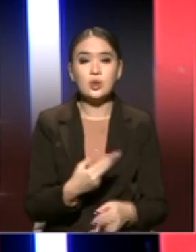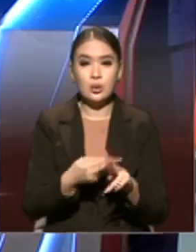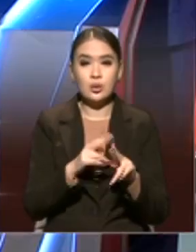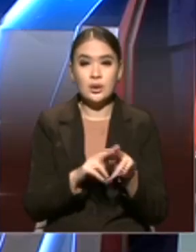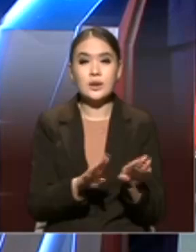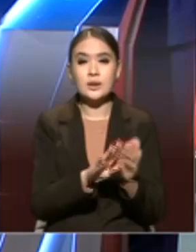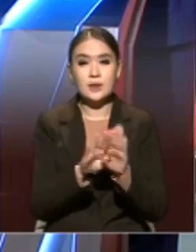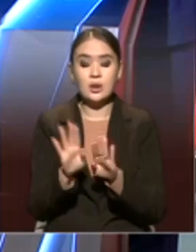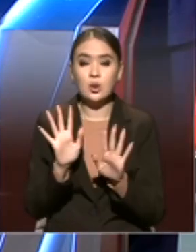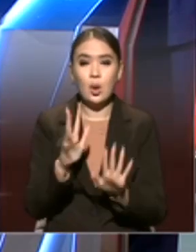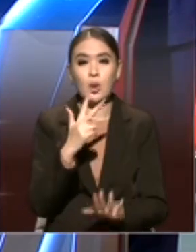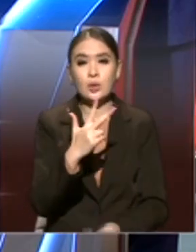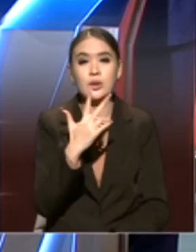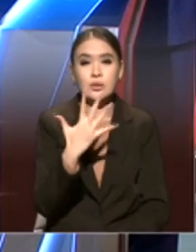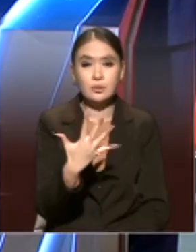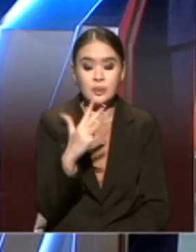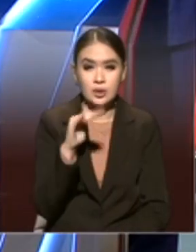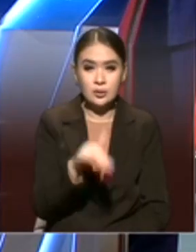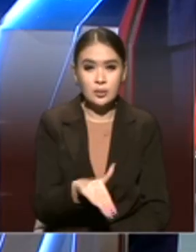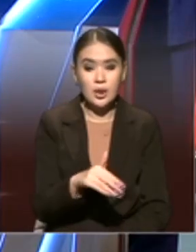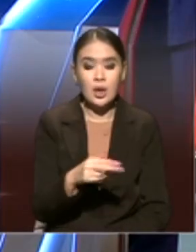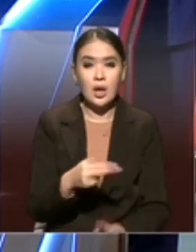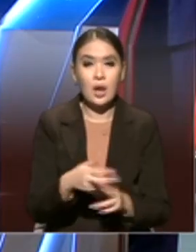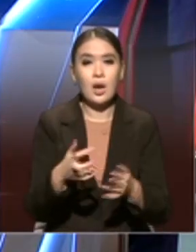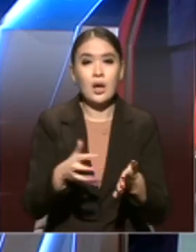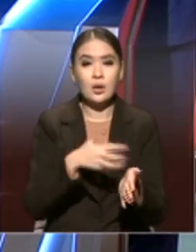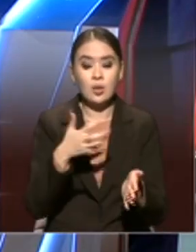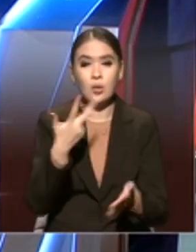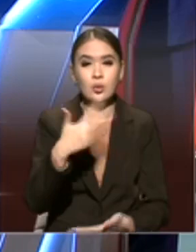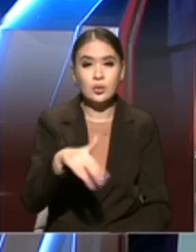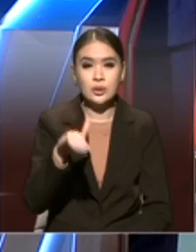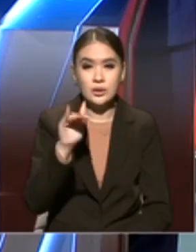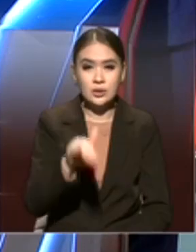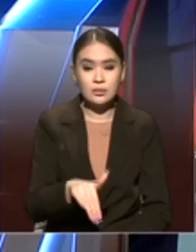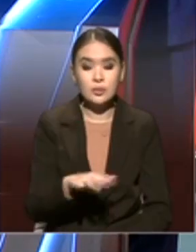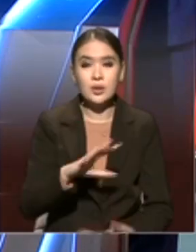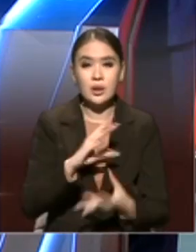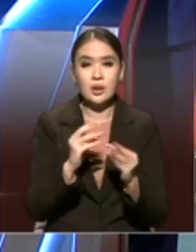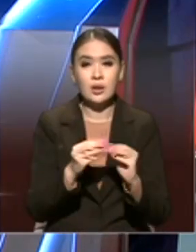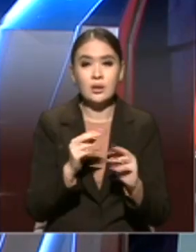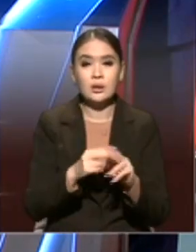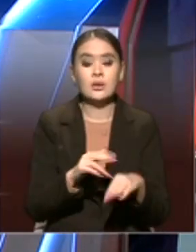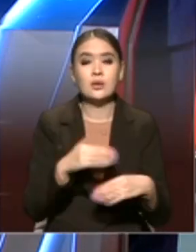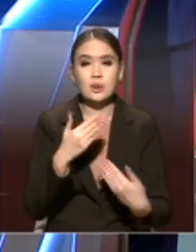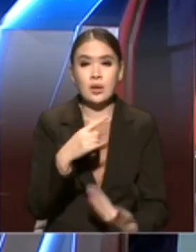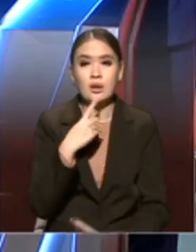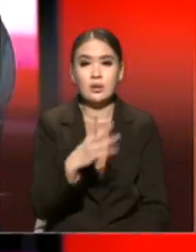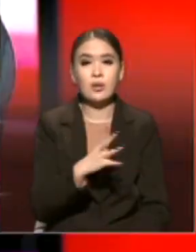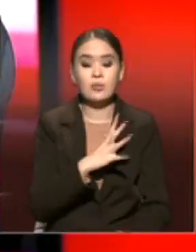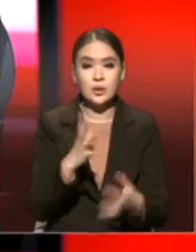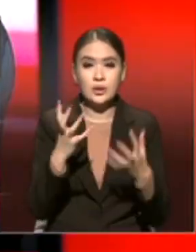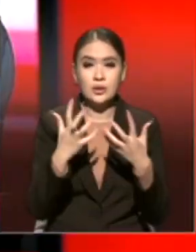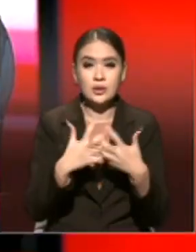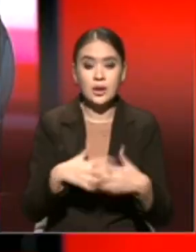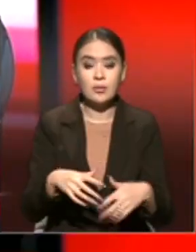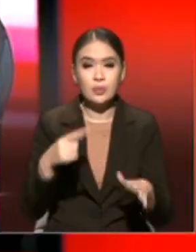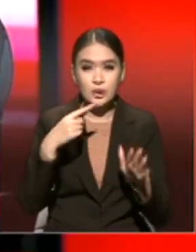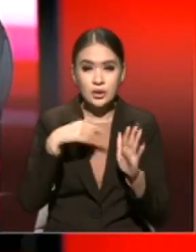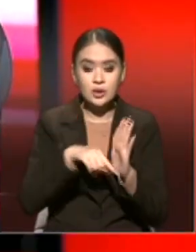тек әскерге барған 35 000, қасып жүргені 30 000. Солай ғой? Жалпы сіз айтып тұрғаныңыз есепте тұрған. Оның